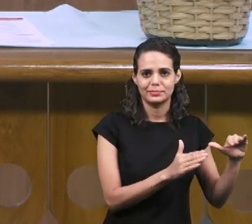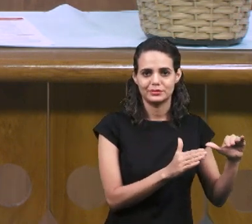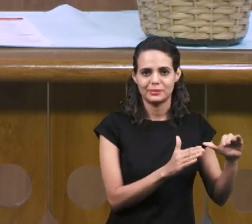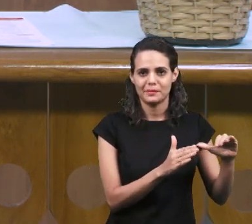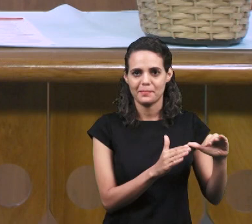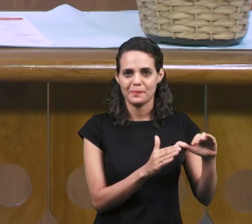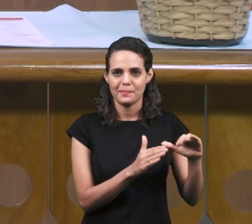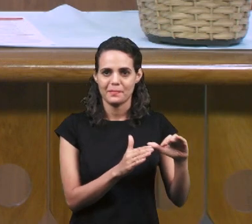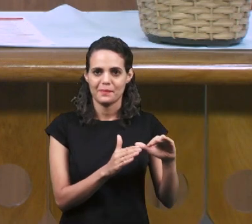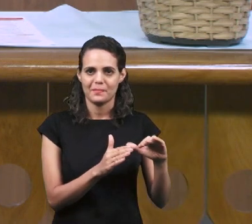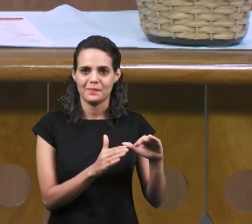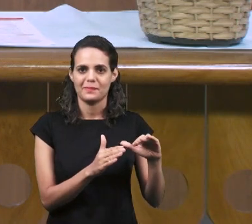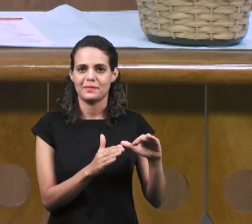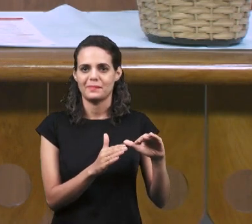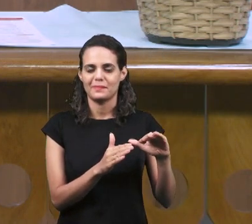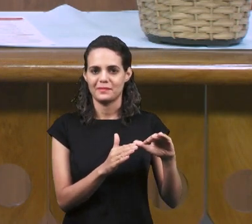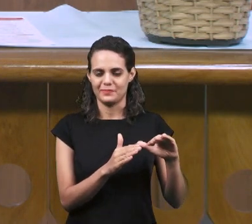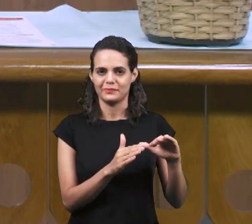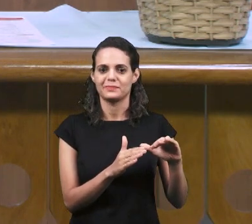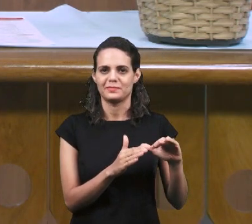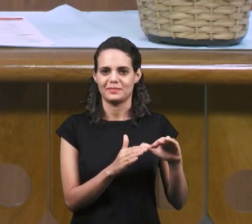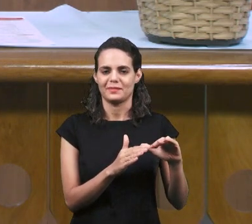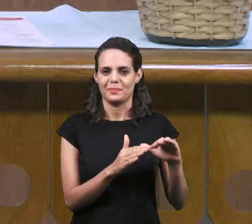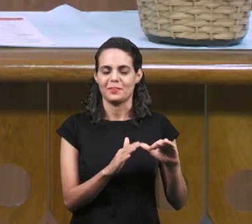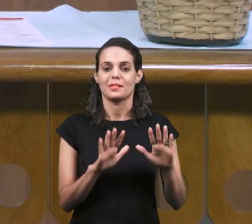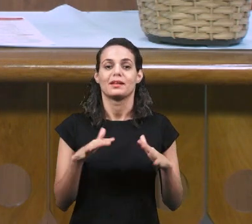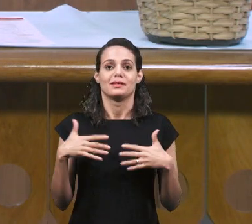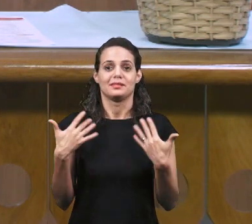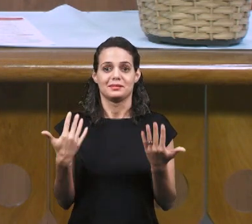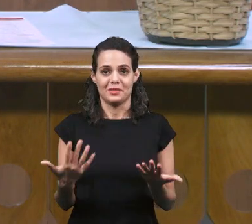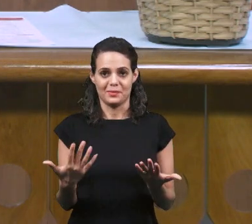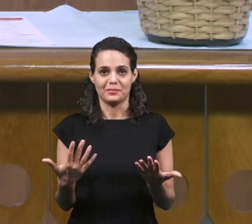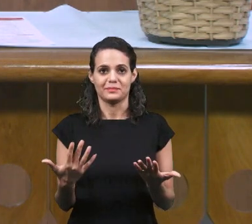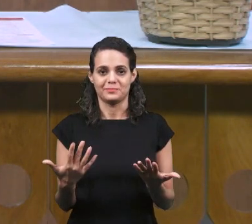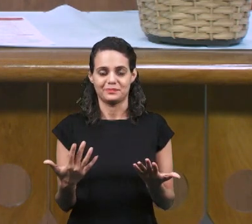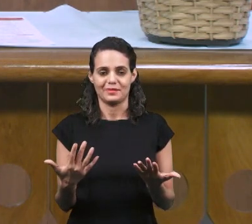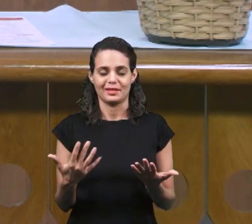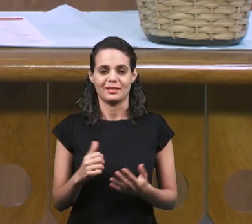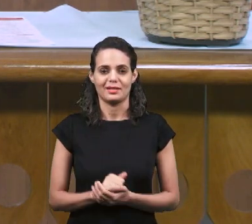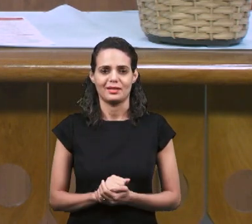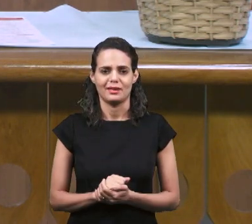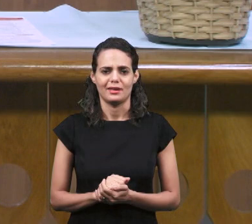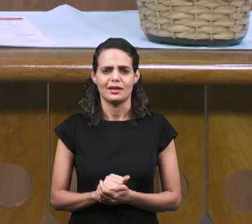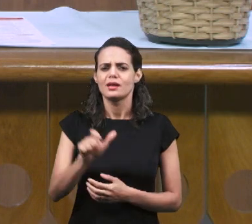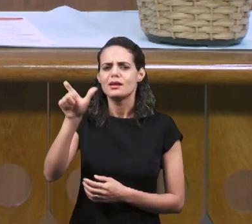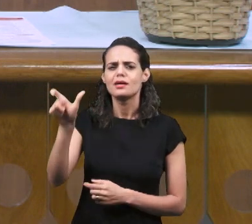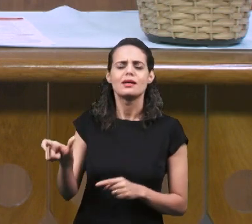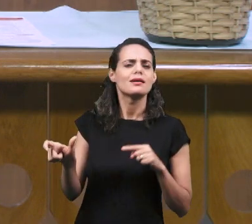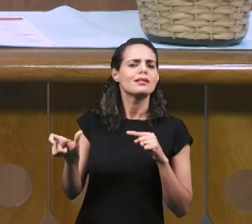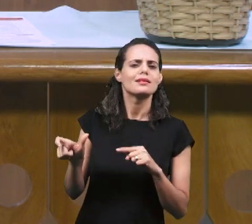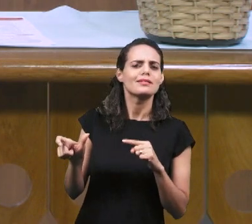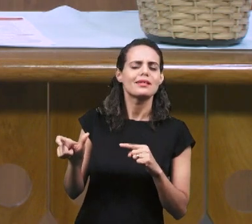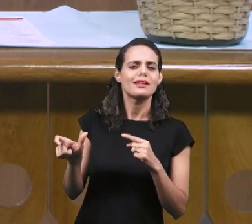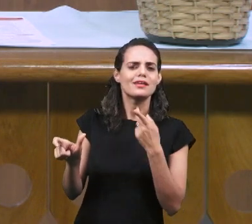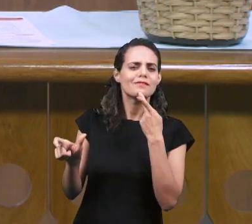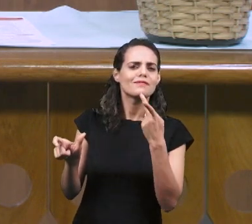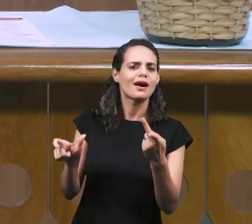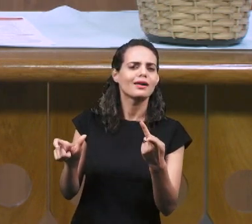cela, c'est lui qui fait cela, c'est le Saint-Esprit, qui est l'Esprit de